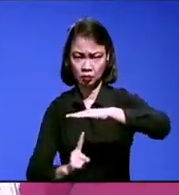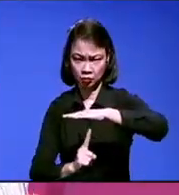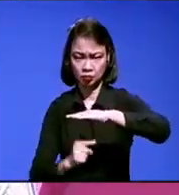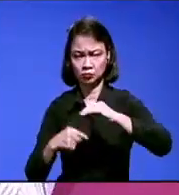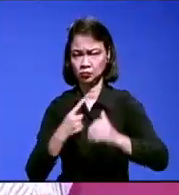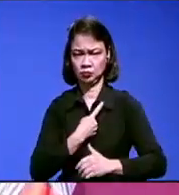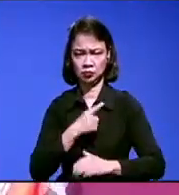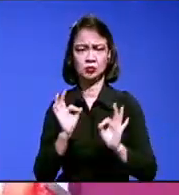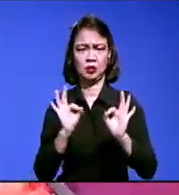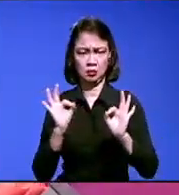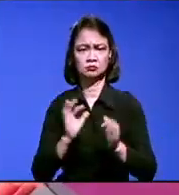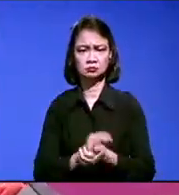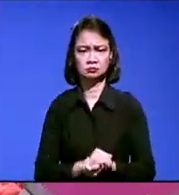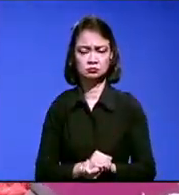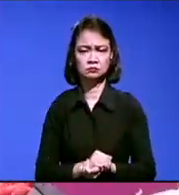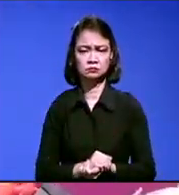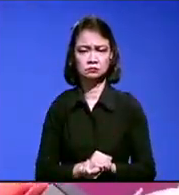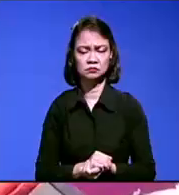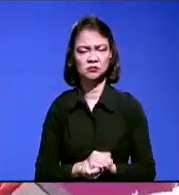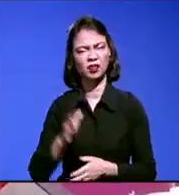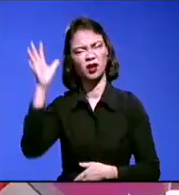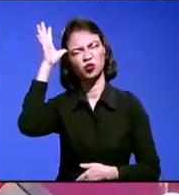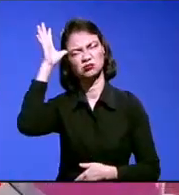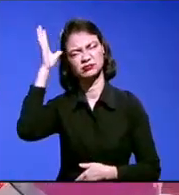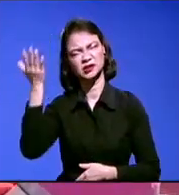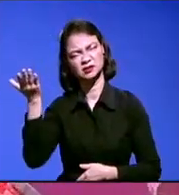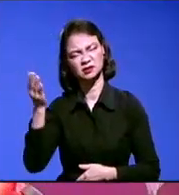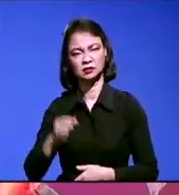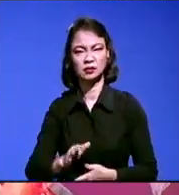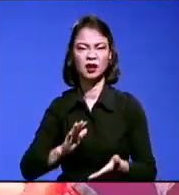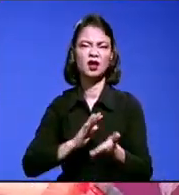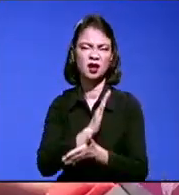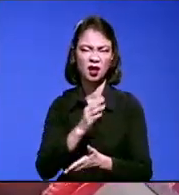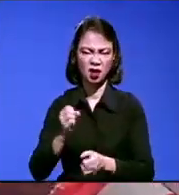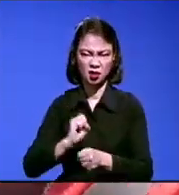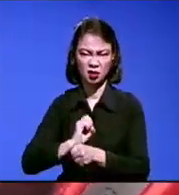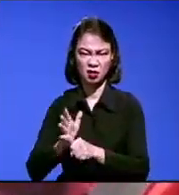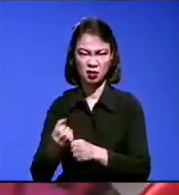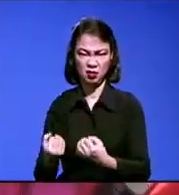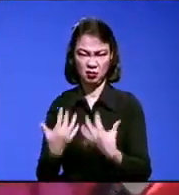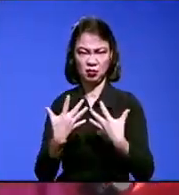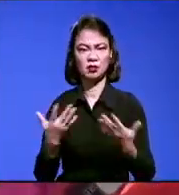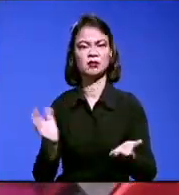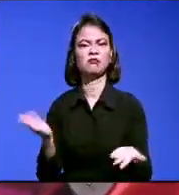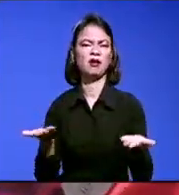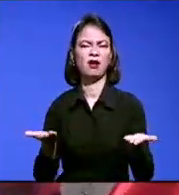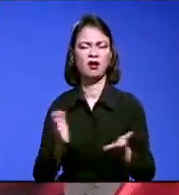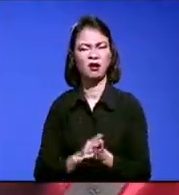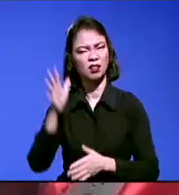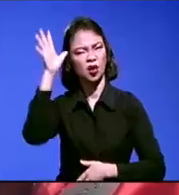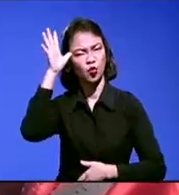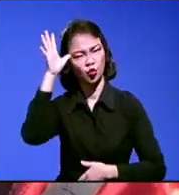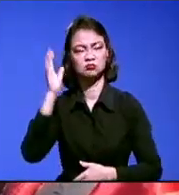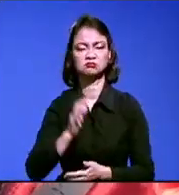sehingga tidak tahu lah kenanya di mana. Mungkin mereka juga kadang-kadang ketika ditanya kenanya di